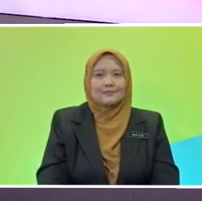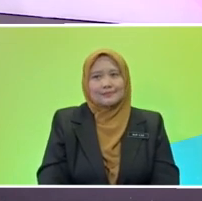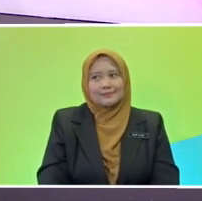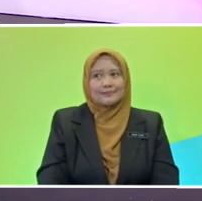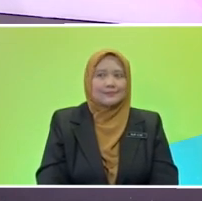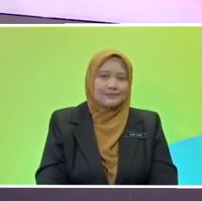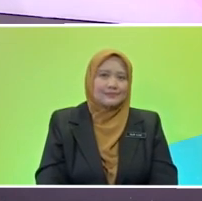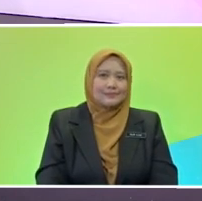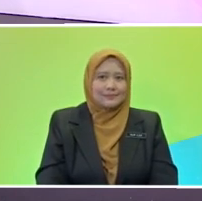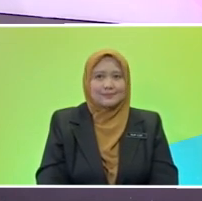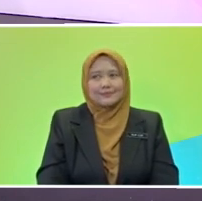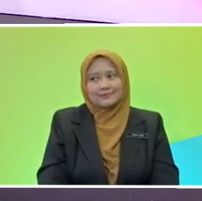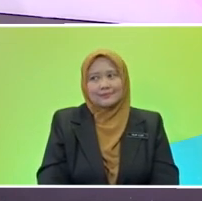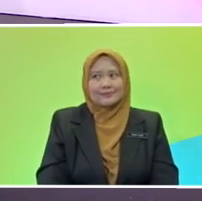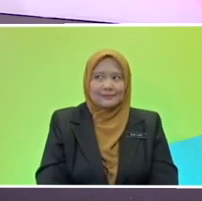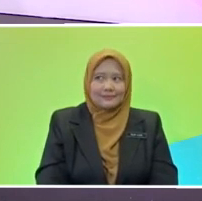boleh